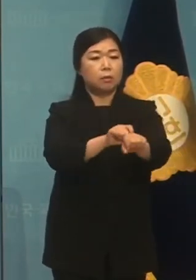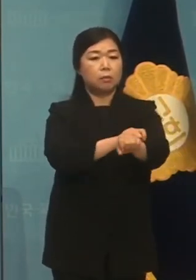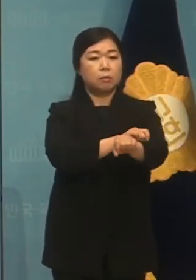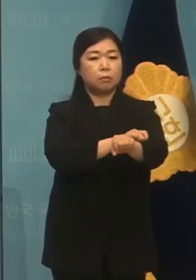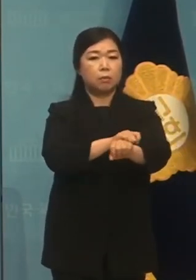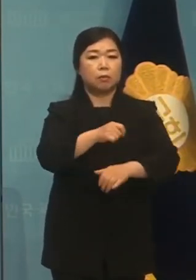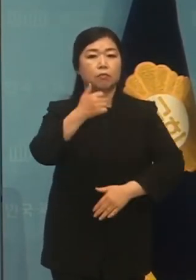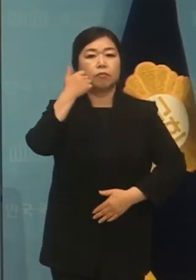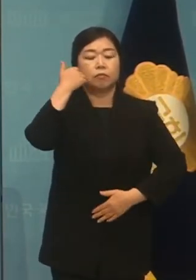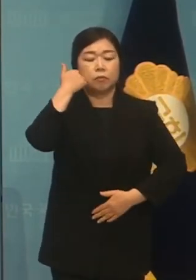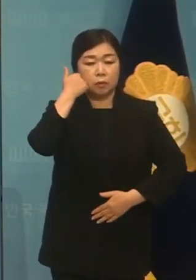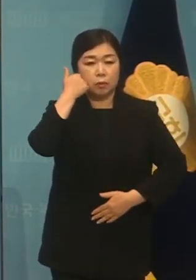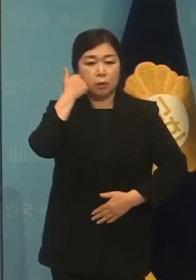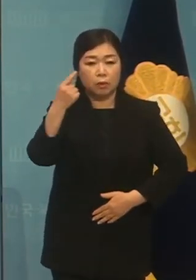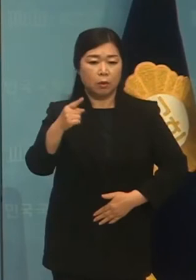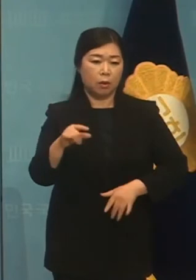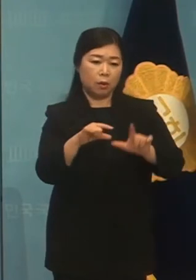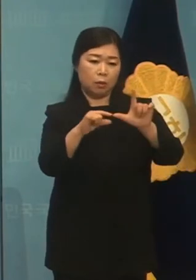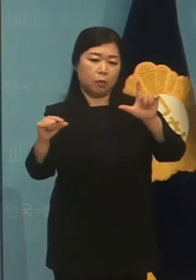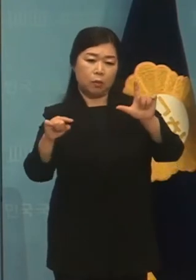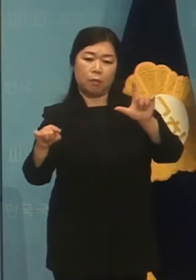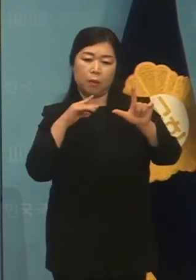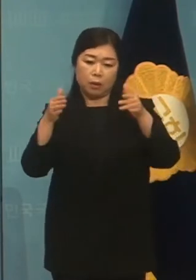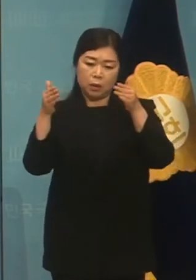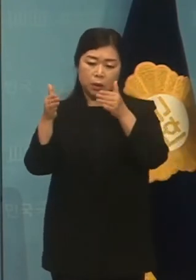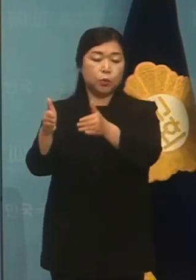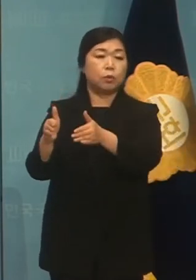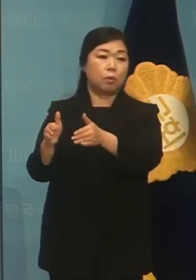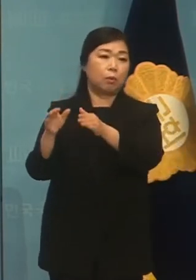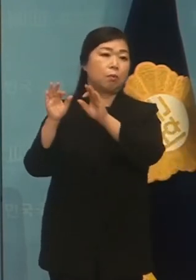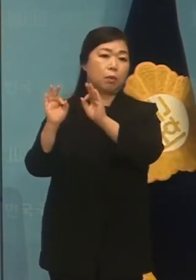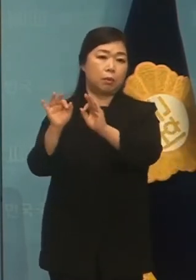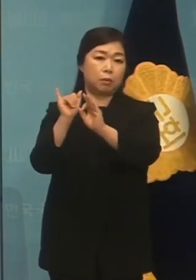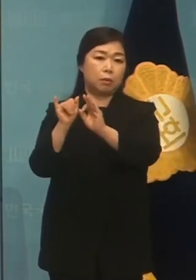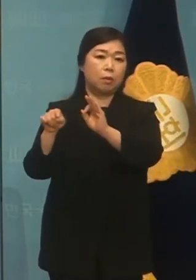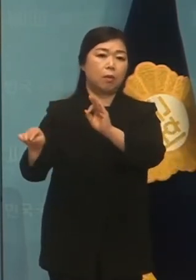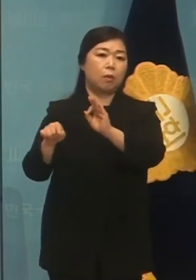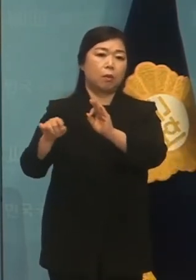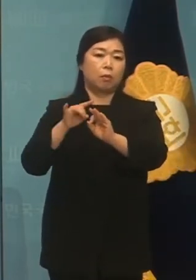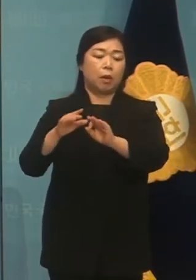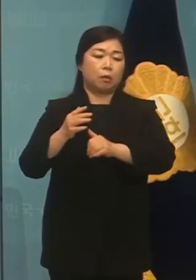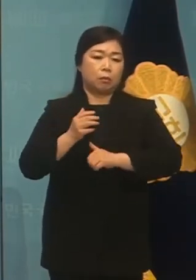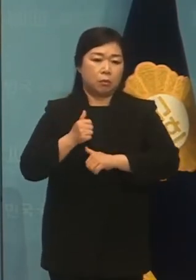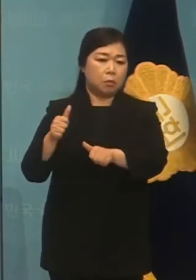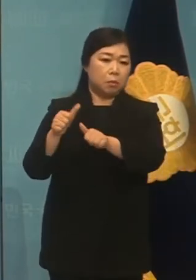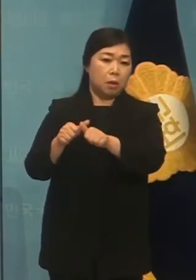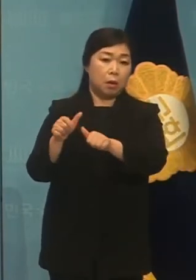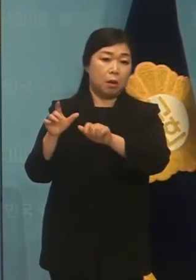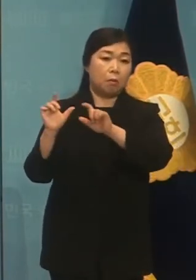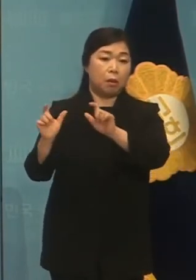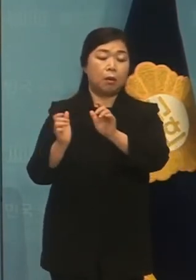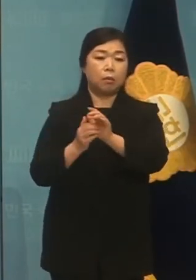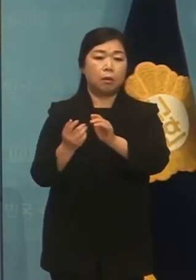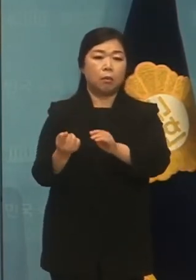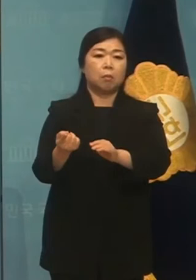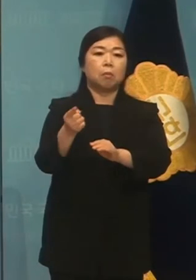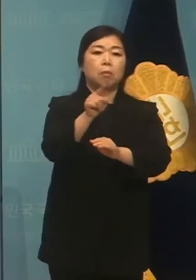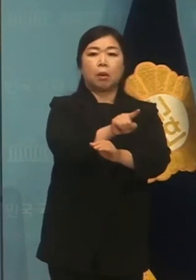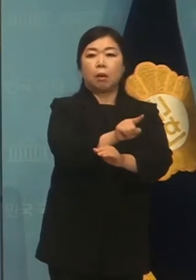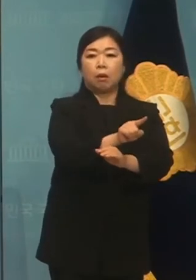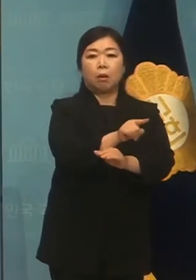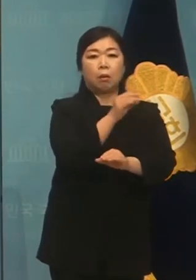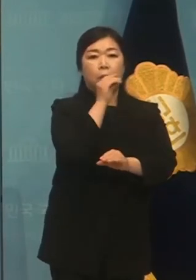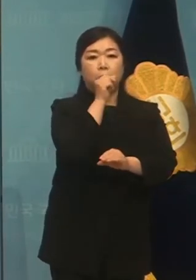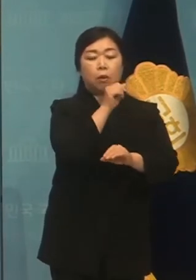특정한 어떤 부분에 대해서만 집중을 하고 거기에서 죄를 묻고 그 다음에 넘어가